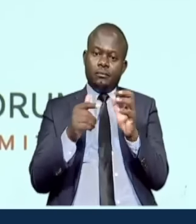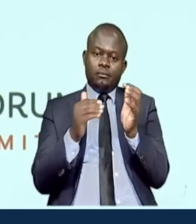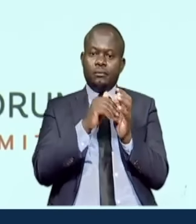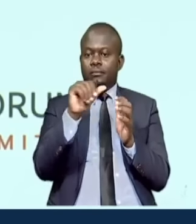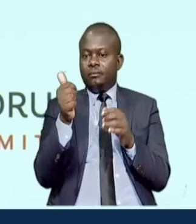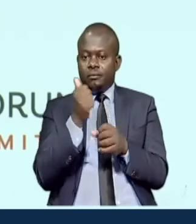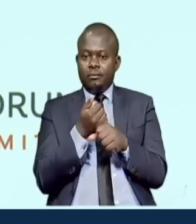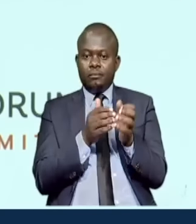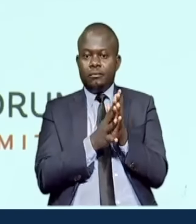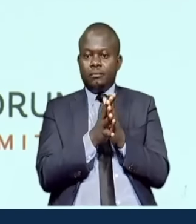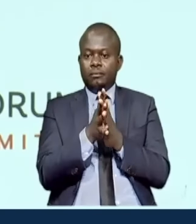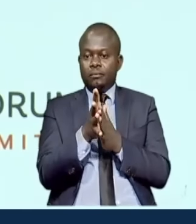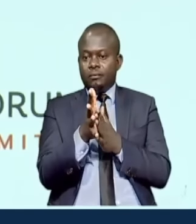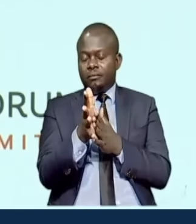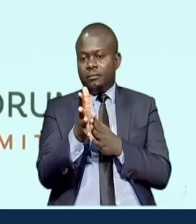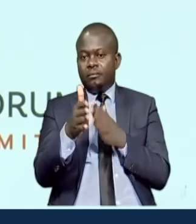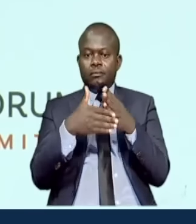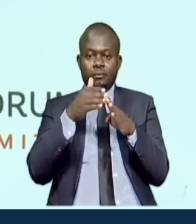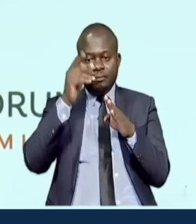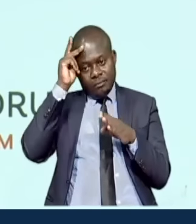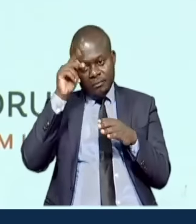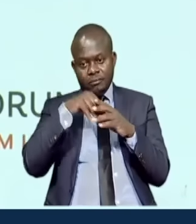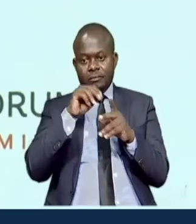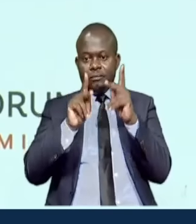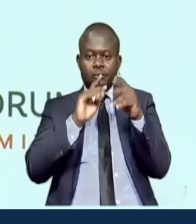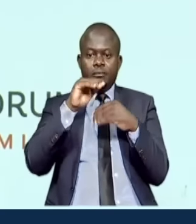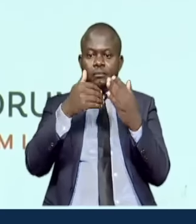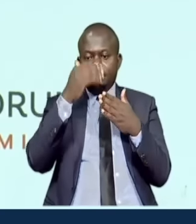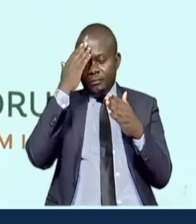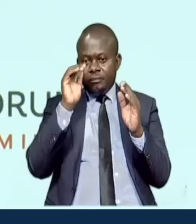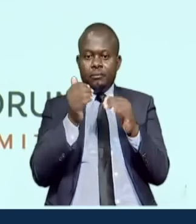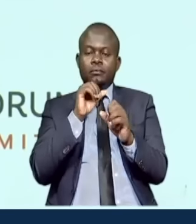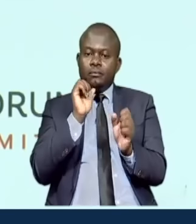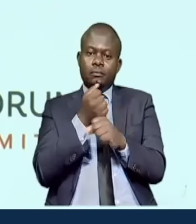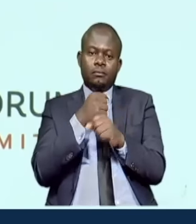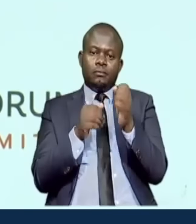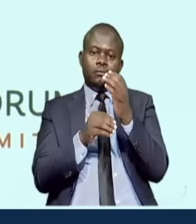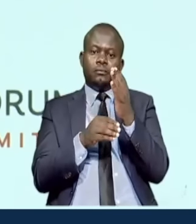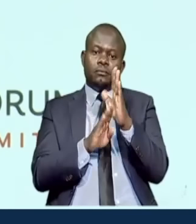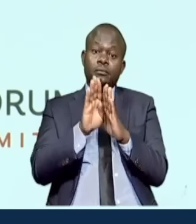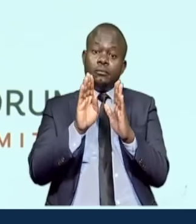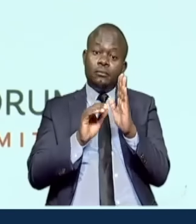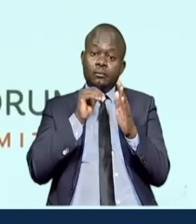cyakozwe ni ugushora mu kubaka ubumenyi mu baturage kuko ntabwo watera imbere utubakiye ubumenyi buhamye.